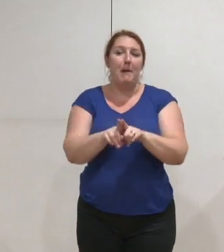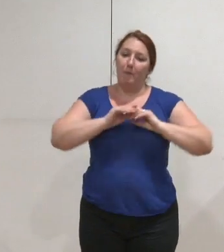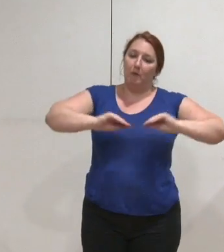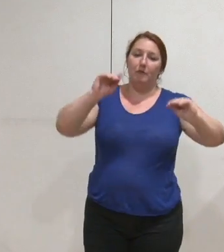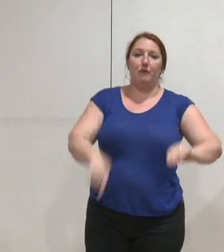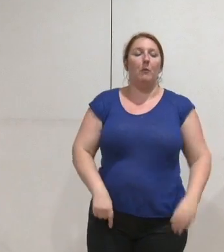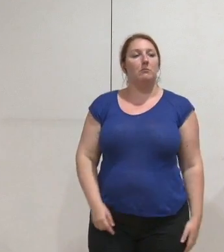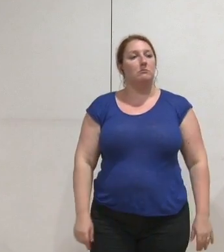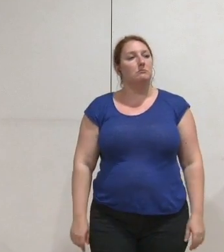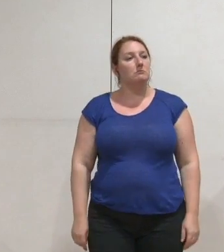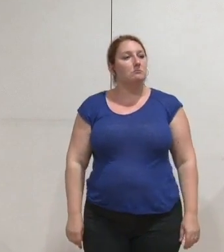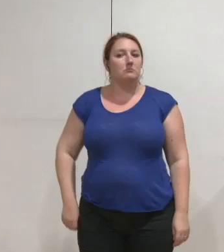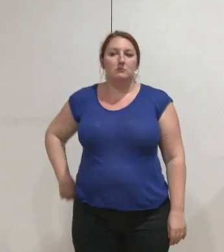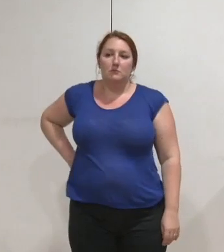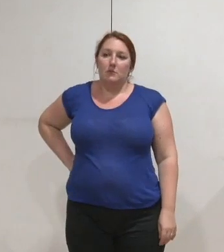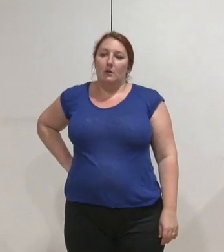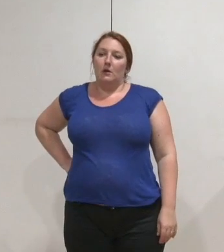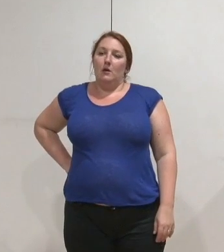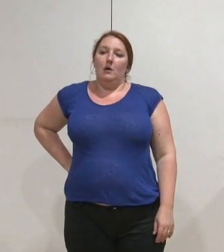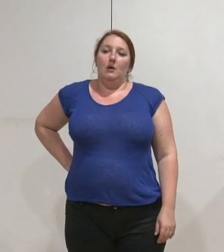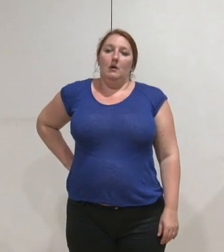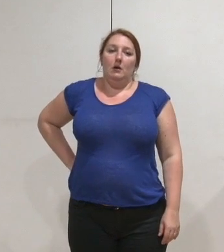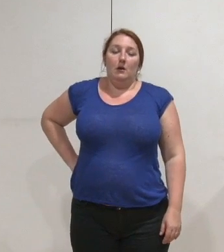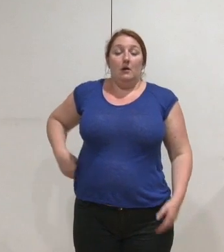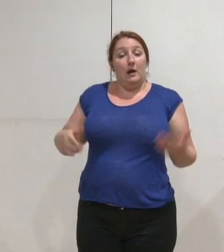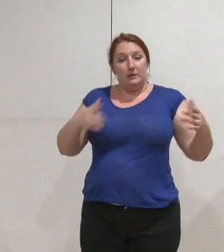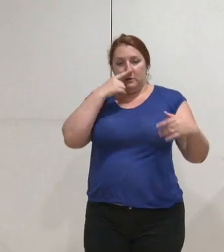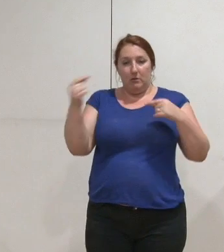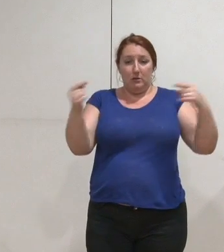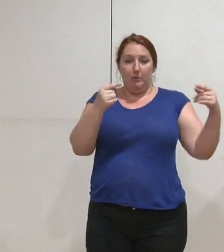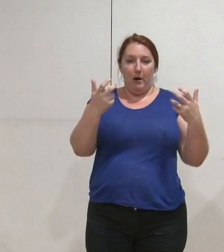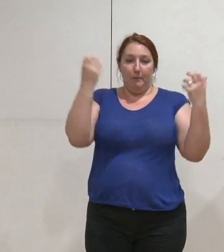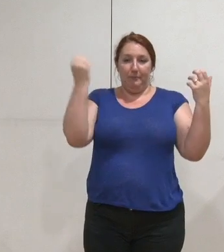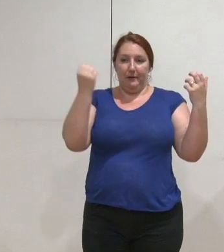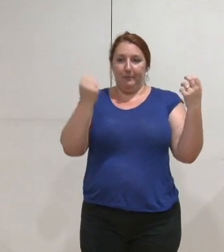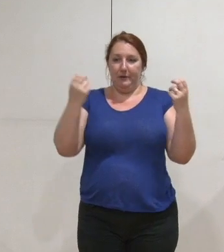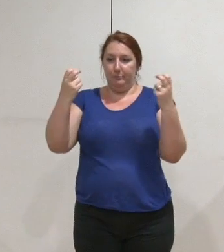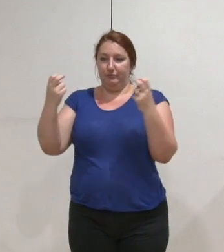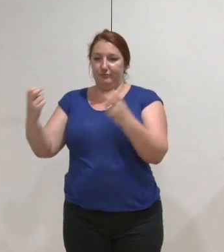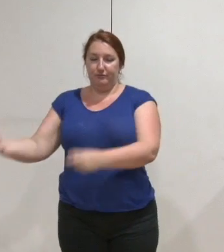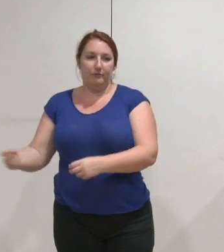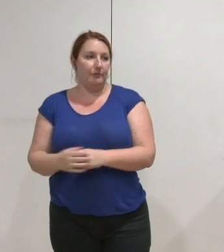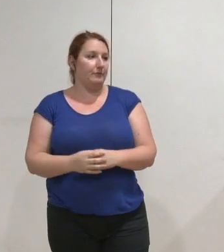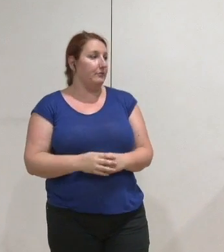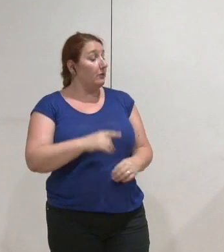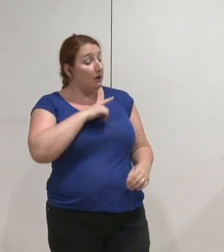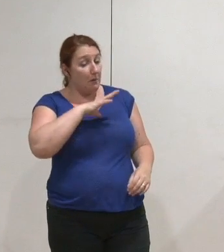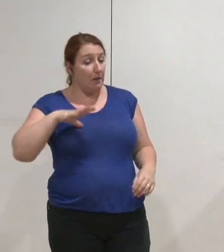excusez-moi allez les débats s'élèvent non monsieur le ma je on va aller se